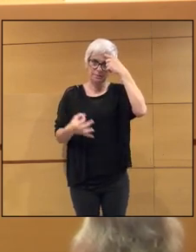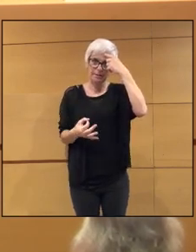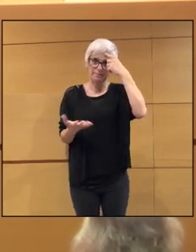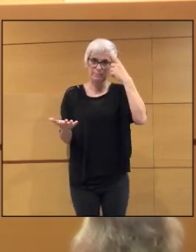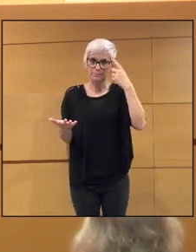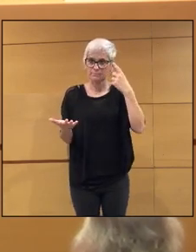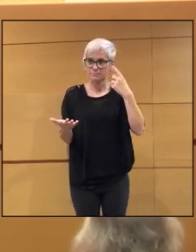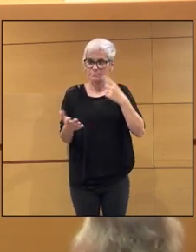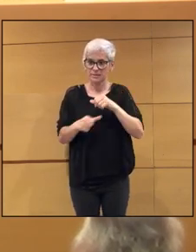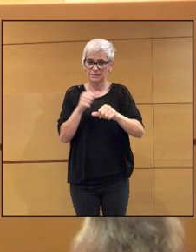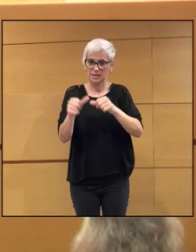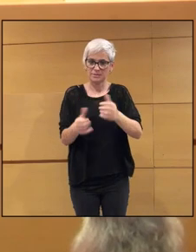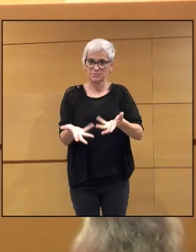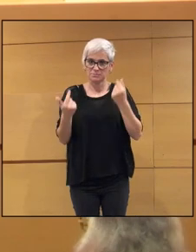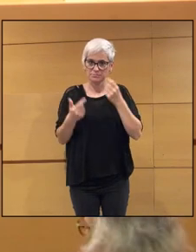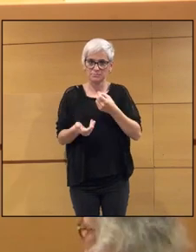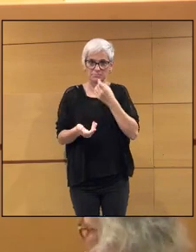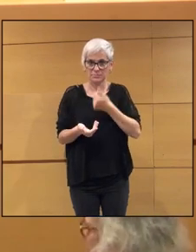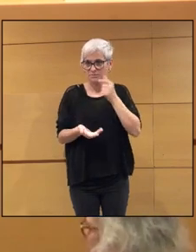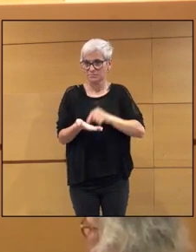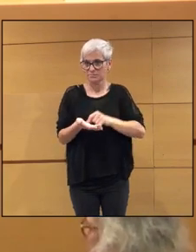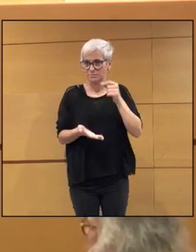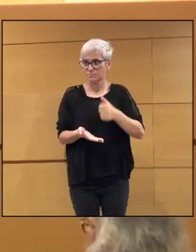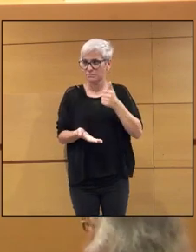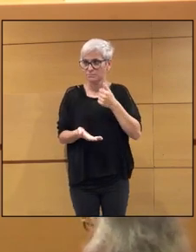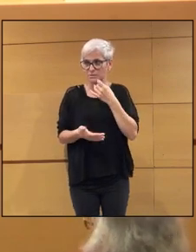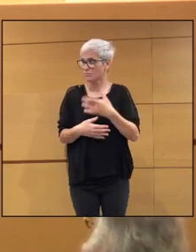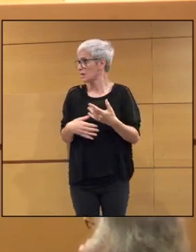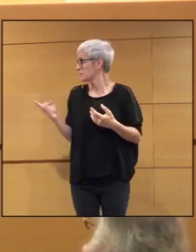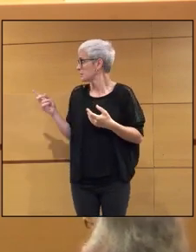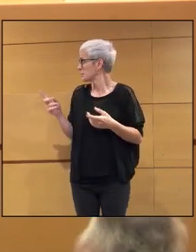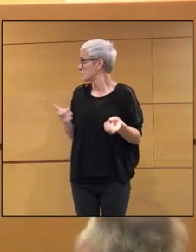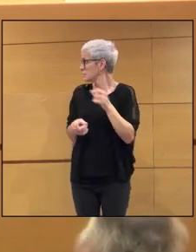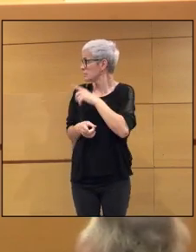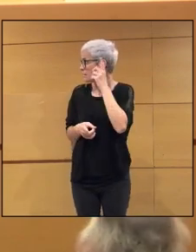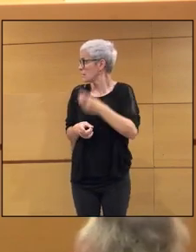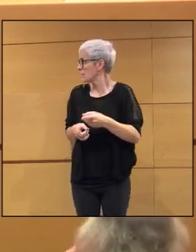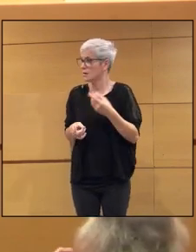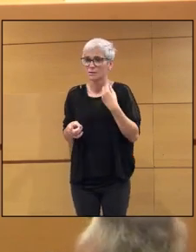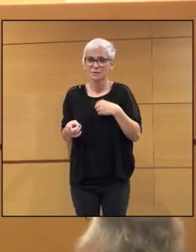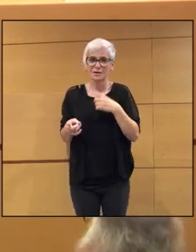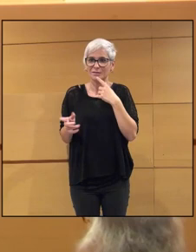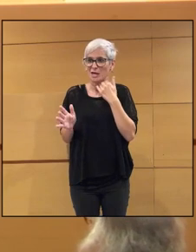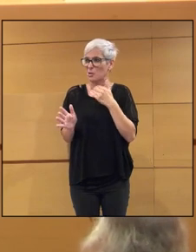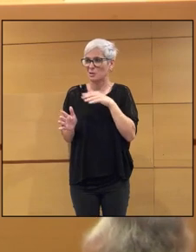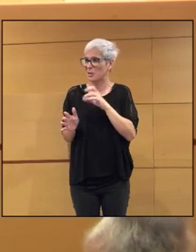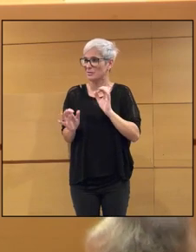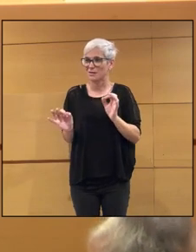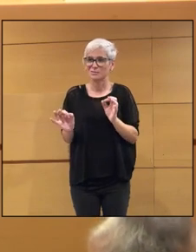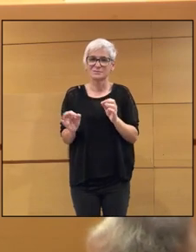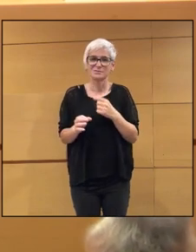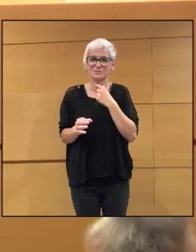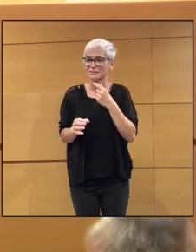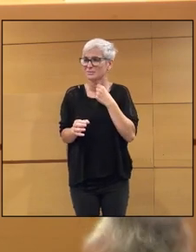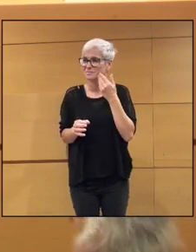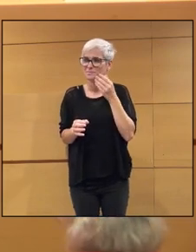per agilitzar tràmits. Estàs, Estela, molt posada, el blockchain, el metavers... No, és que portem